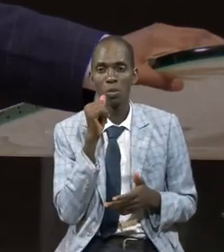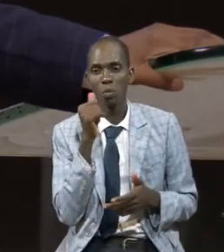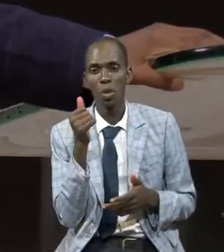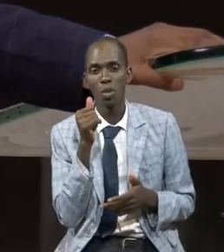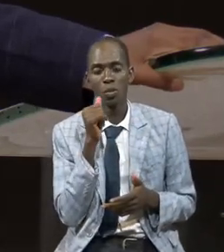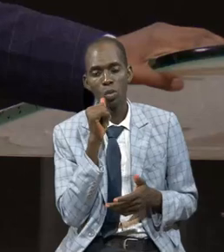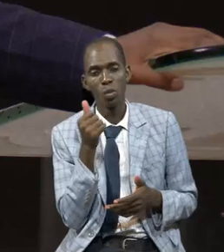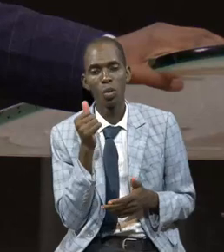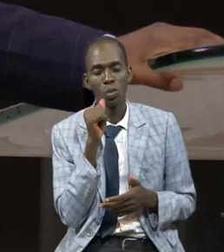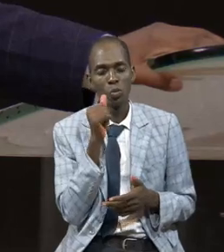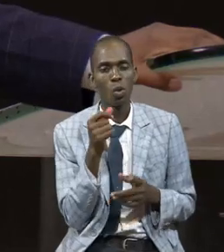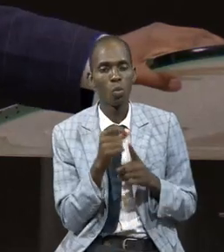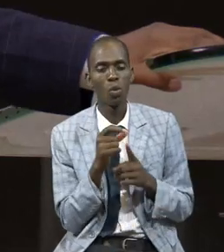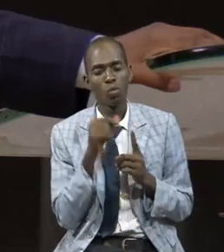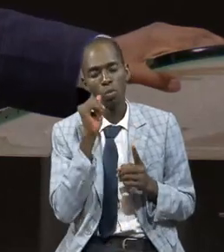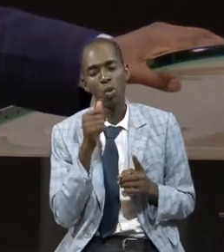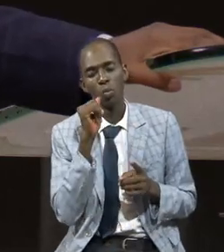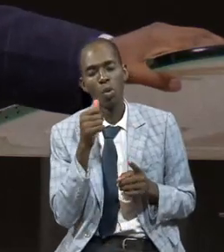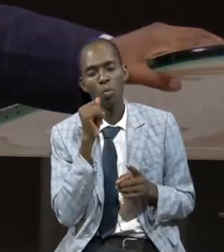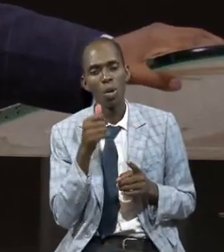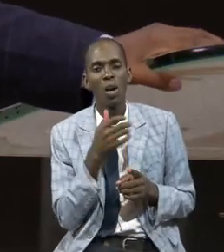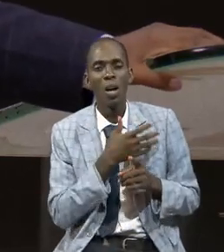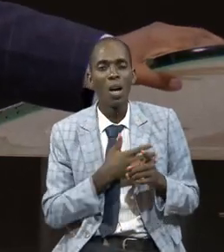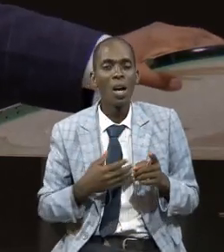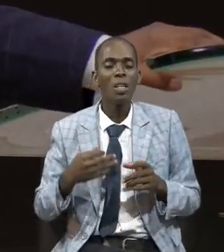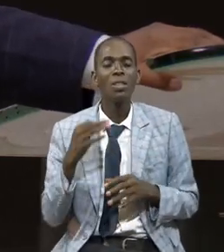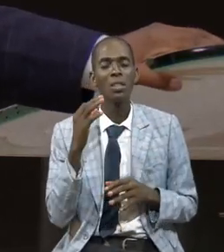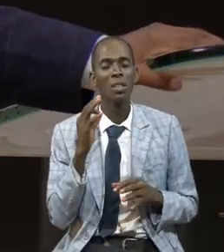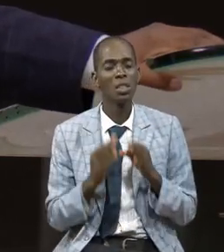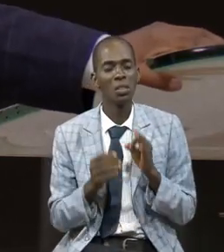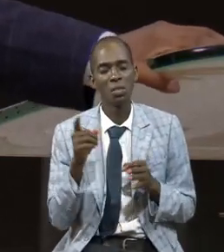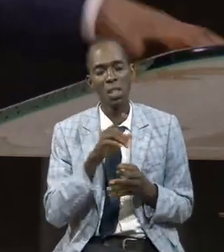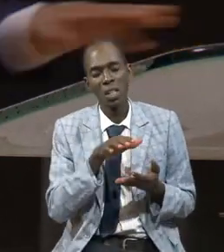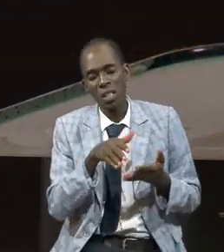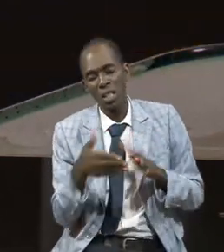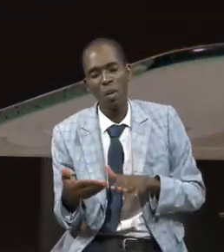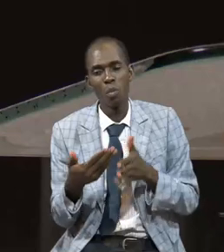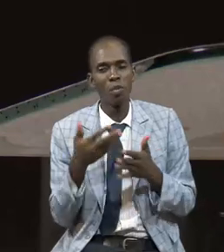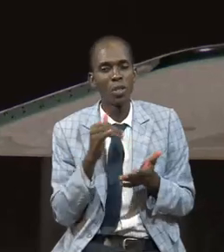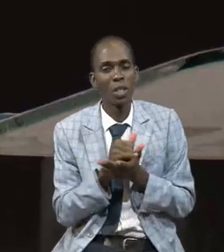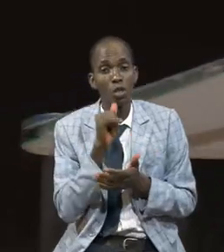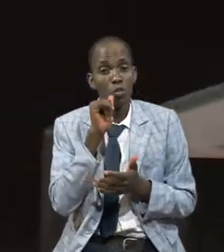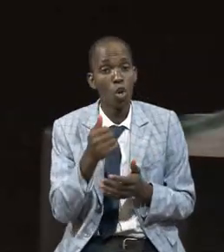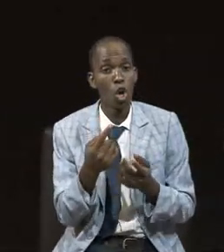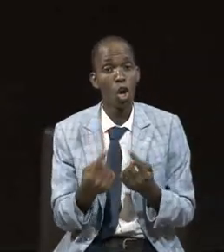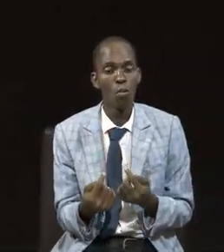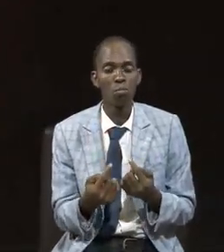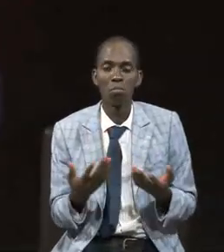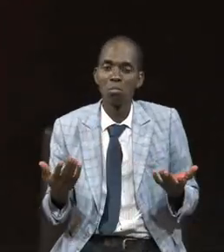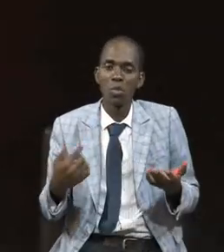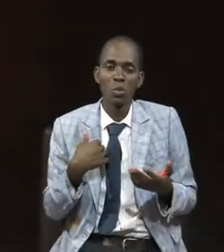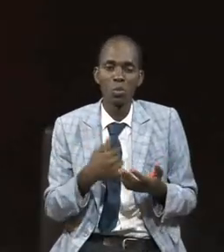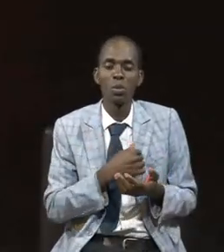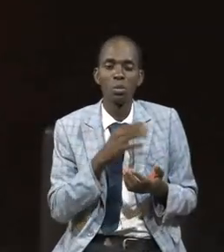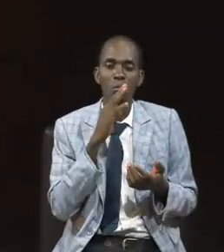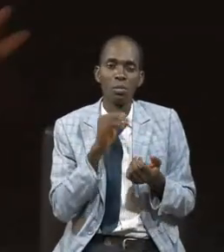demain. Ils ne reviennent jamais. Et s'ils meurent avant ce demain-là, ils vont périr. Voyons